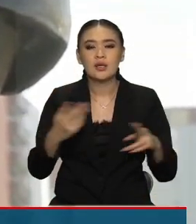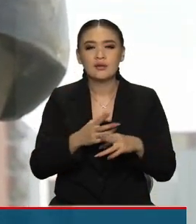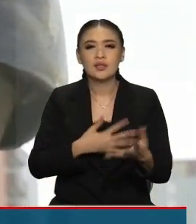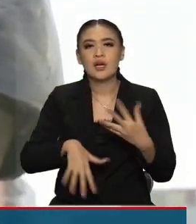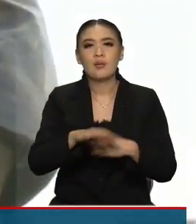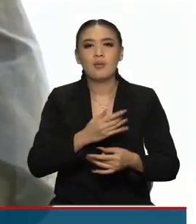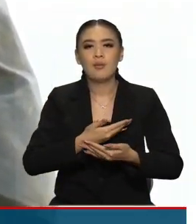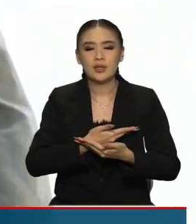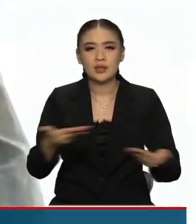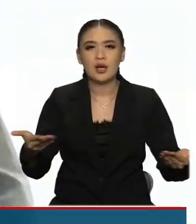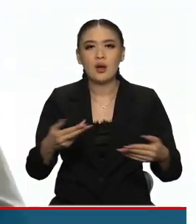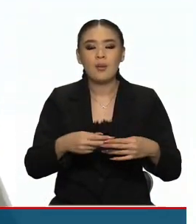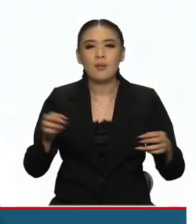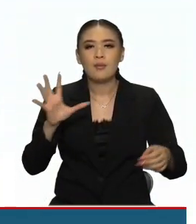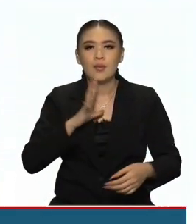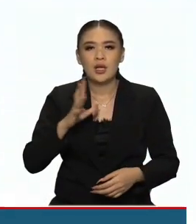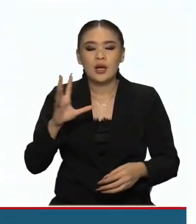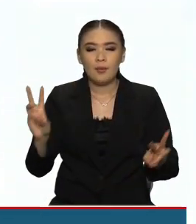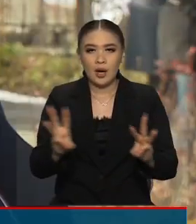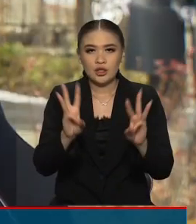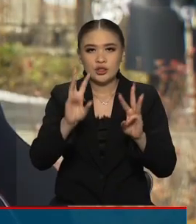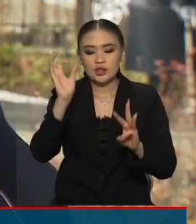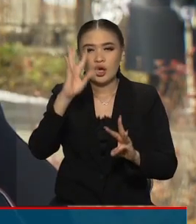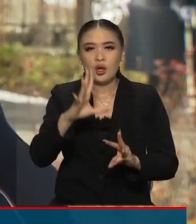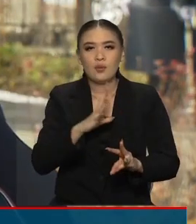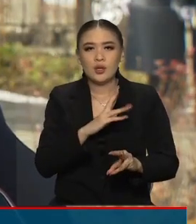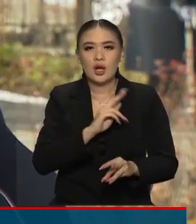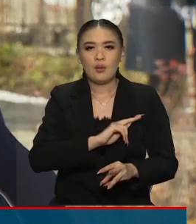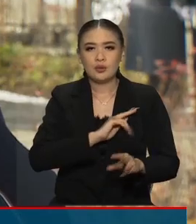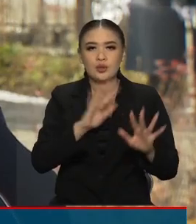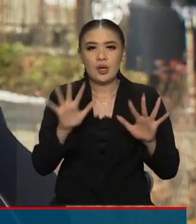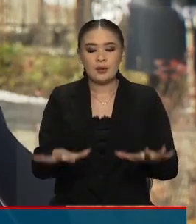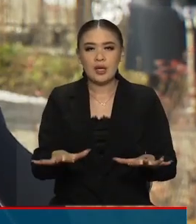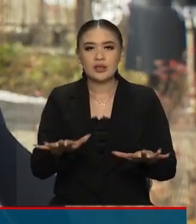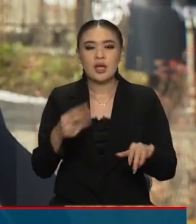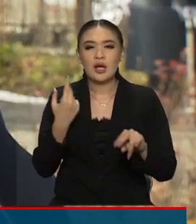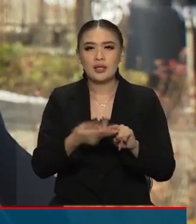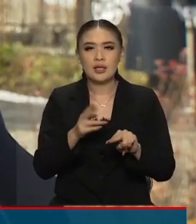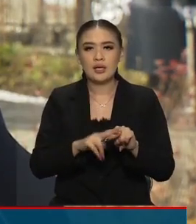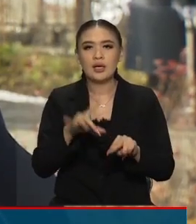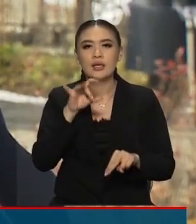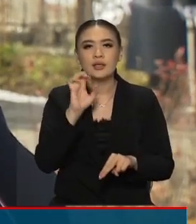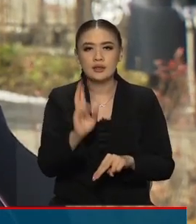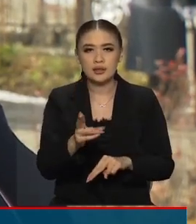всех с праздником пожарных. Это тяжелая, нелегкая работа. Рисковать жизнью.